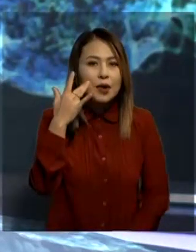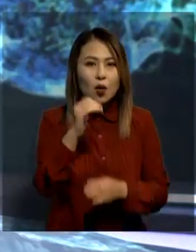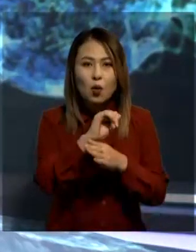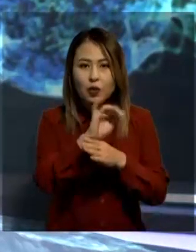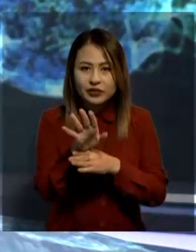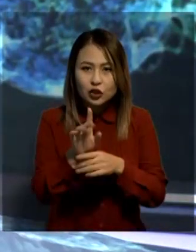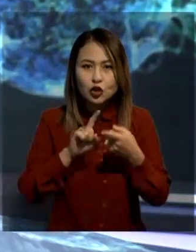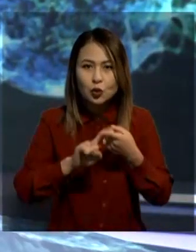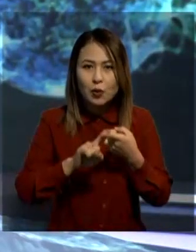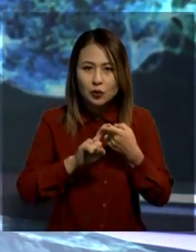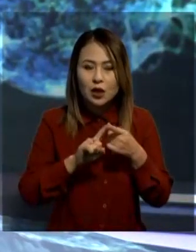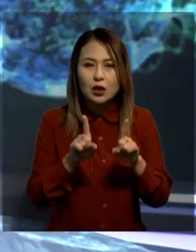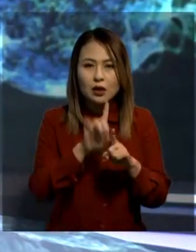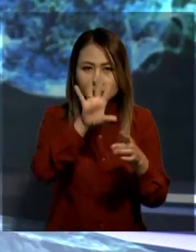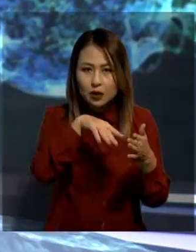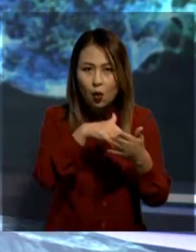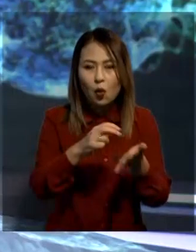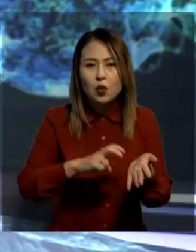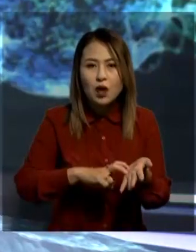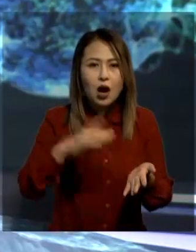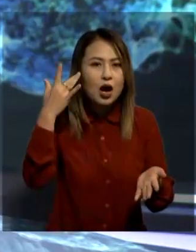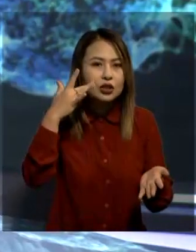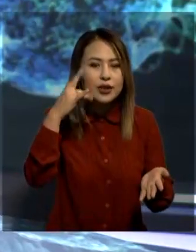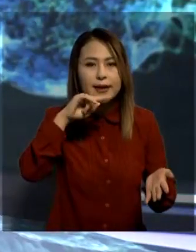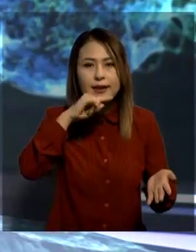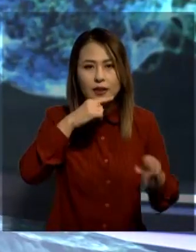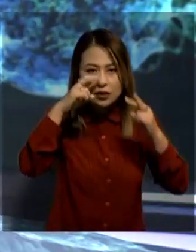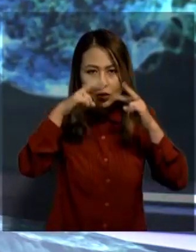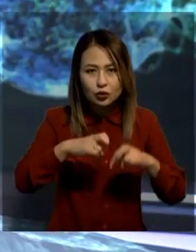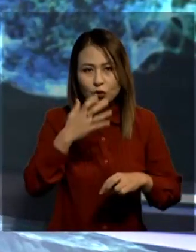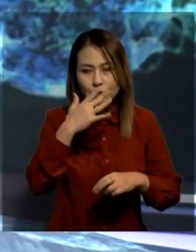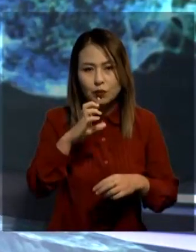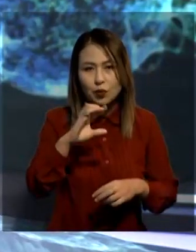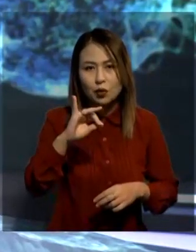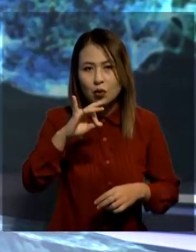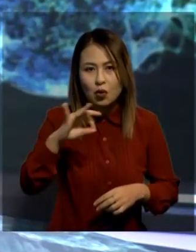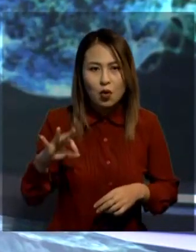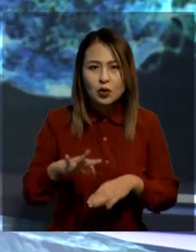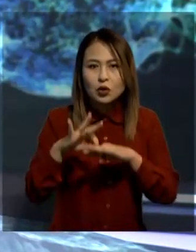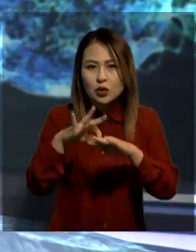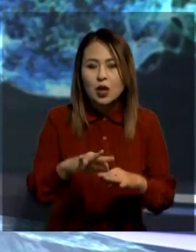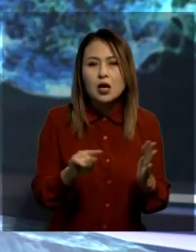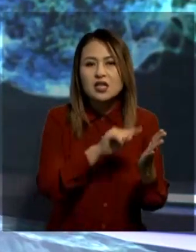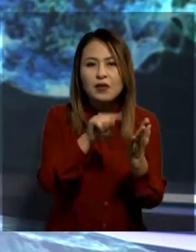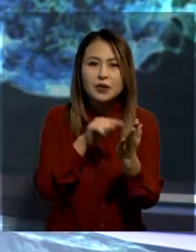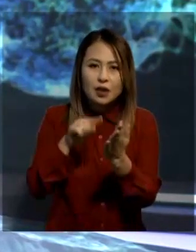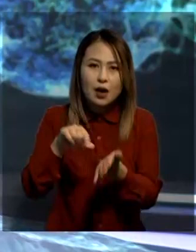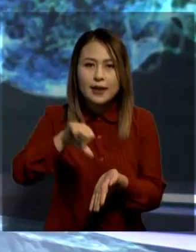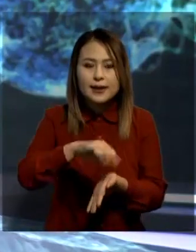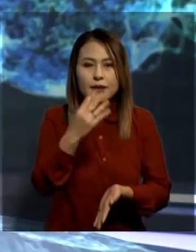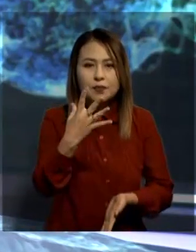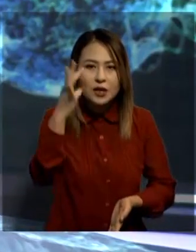Америкалықтар коронавирусты жұқтырып алудан әлі де қорқады. Ақштың экономикалық зерттеулердің ұлттық бюросы жүргізген сауалнамаға